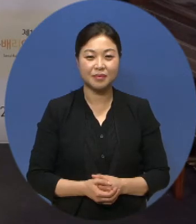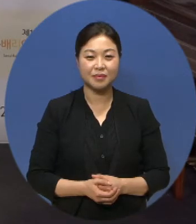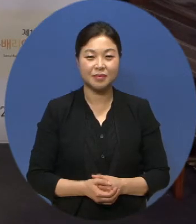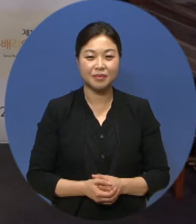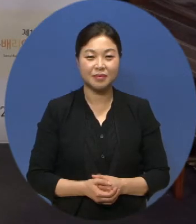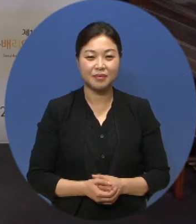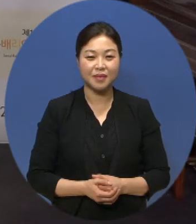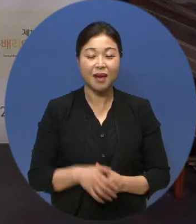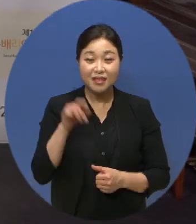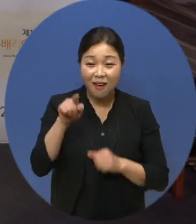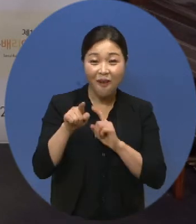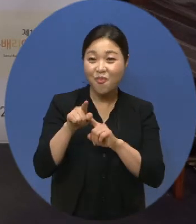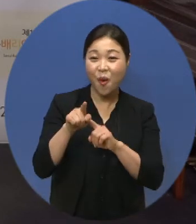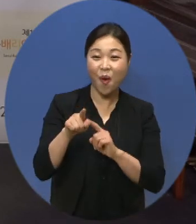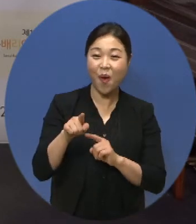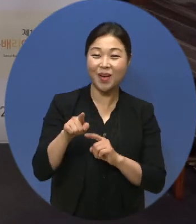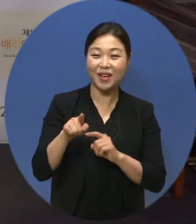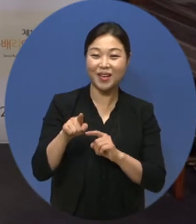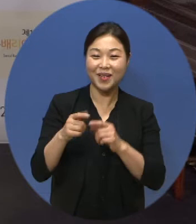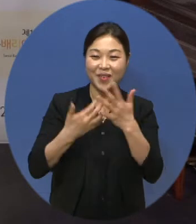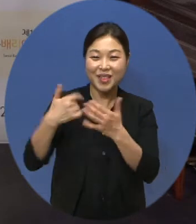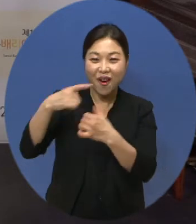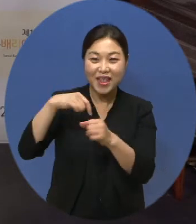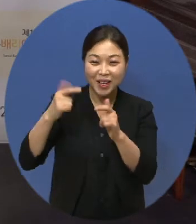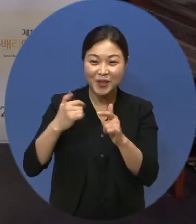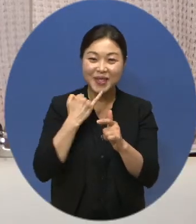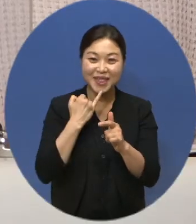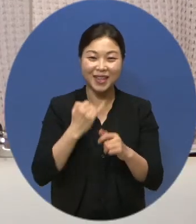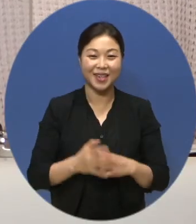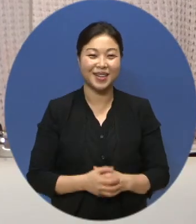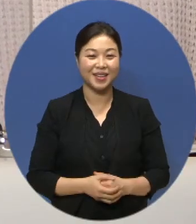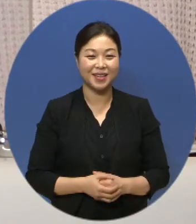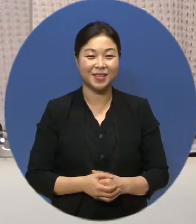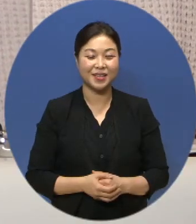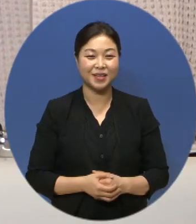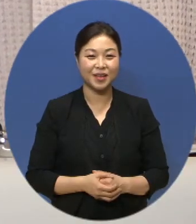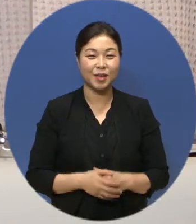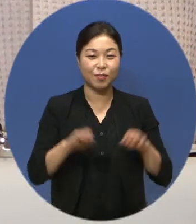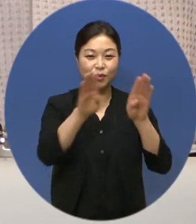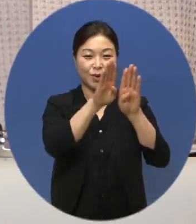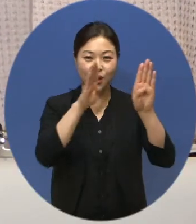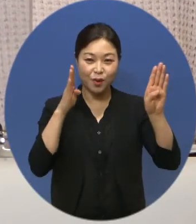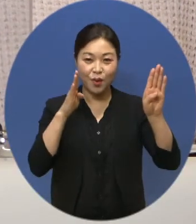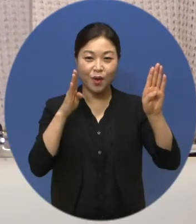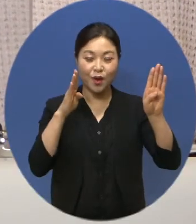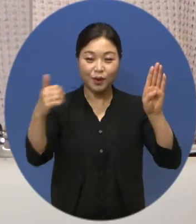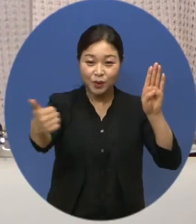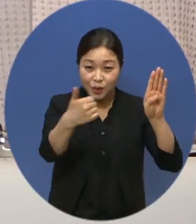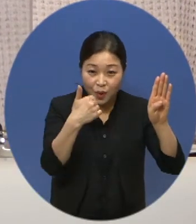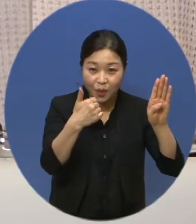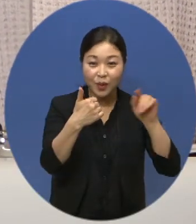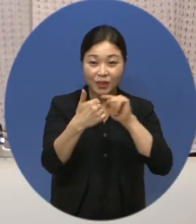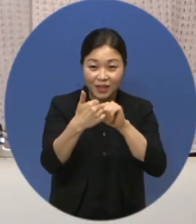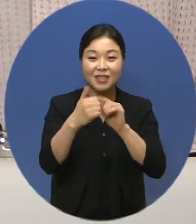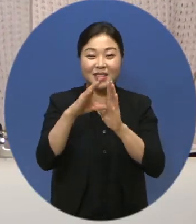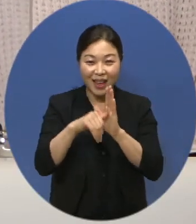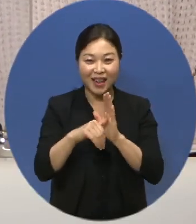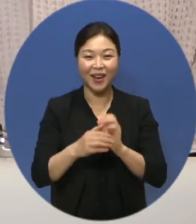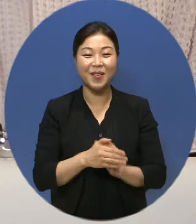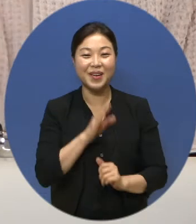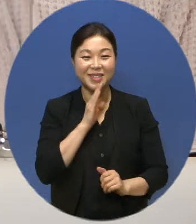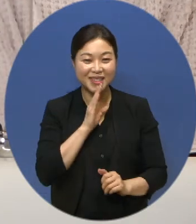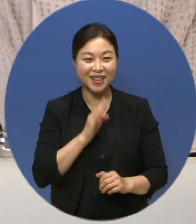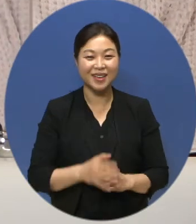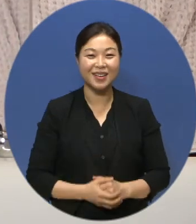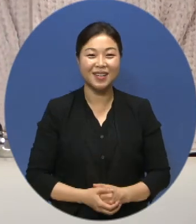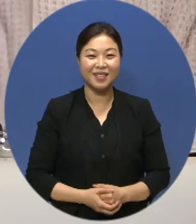뭐 그 장면이 아니어도 좋습니다. 네네. 왜냐면 저는 그 문을 열고 들어오는 그 순간인 것 같아요. 그렇죠. 그렇죠.